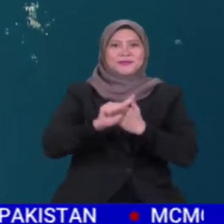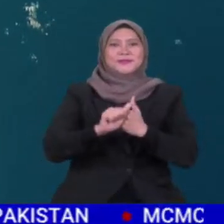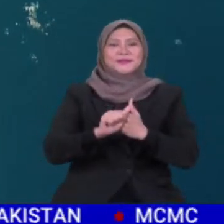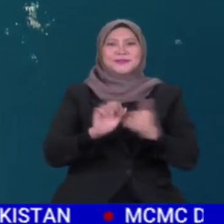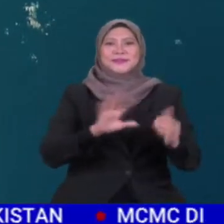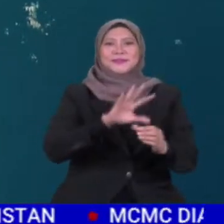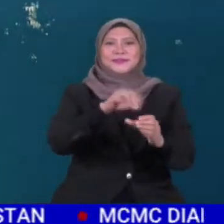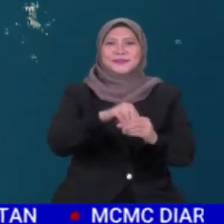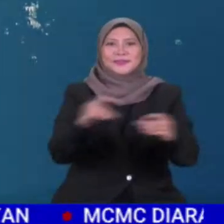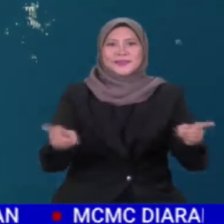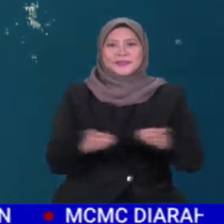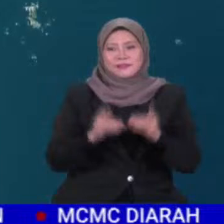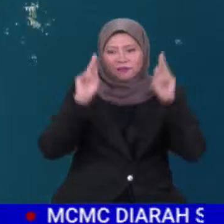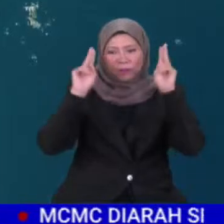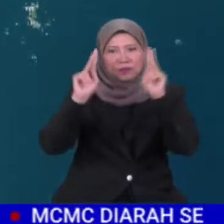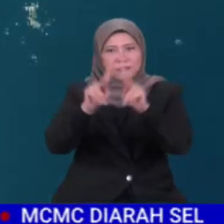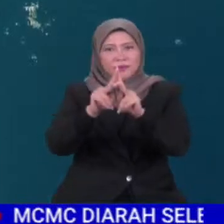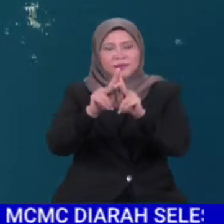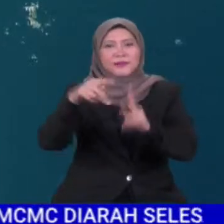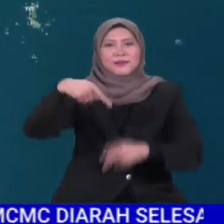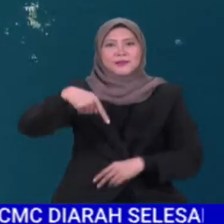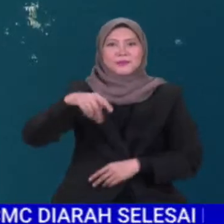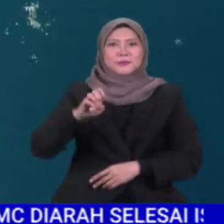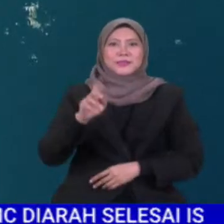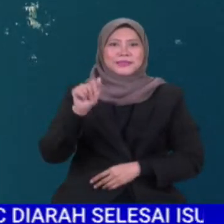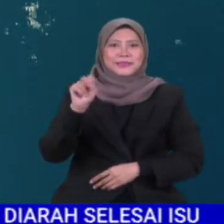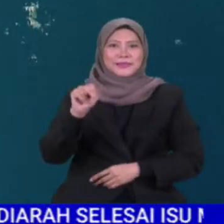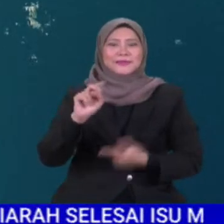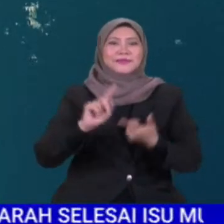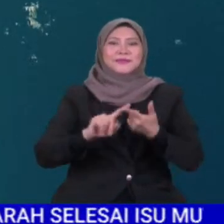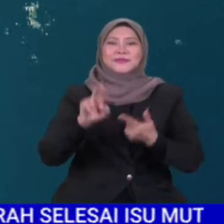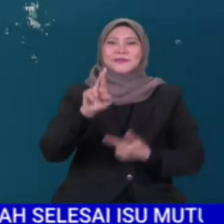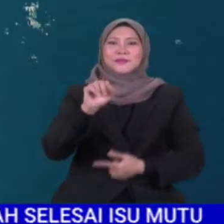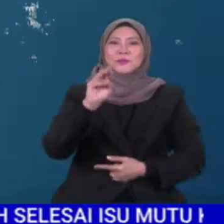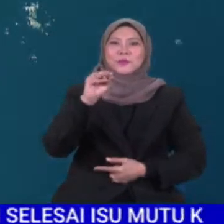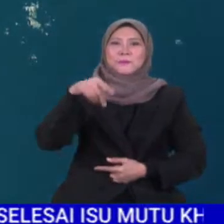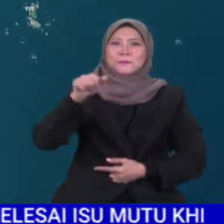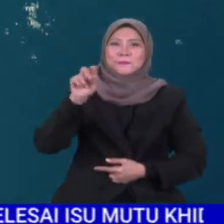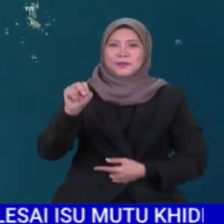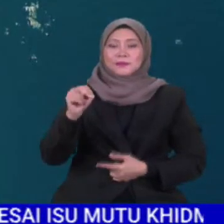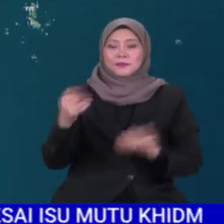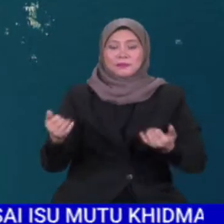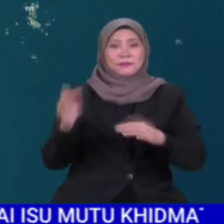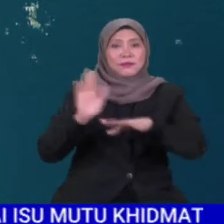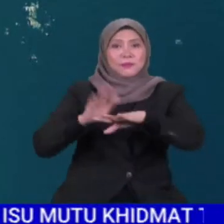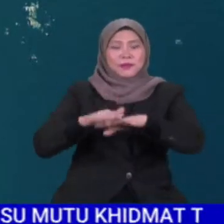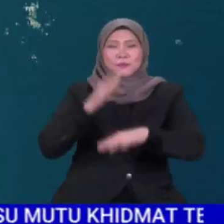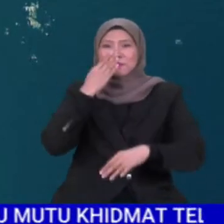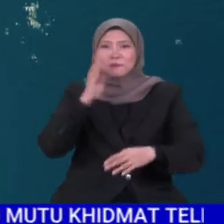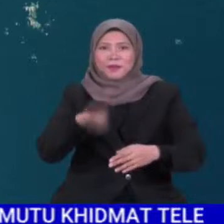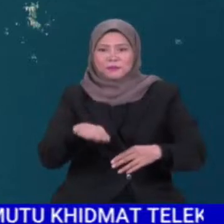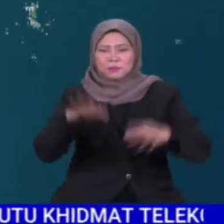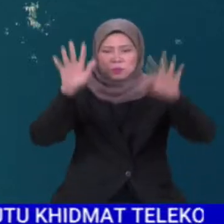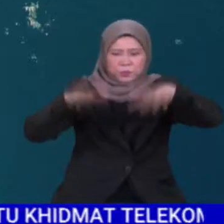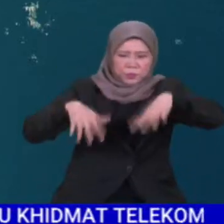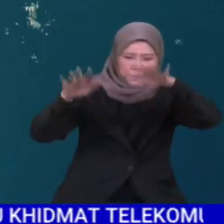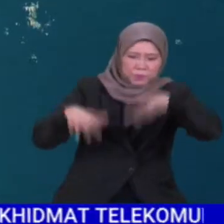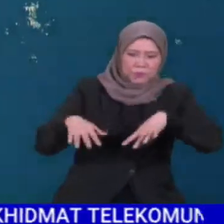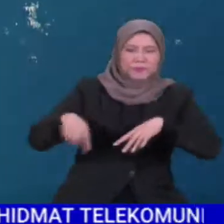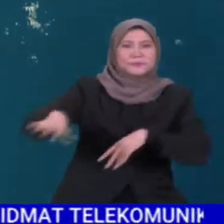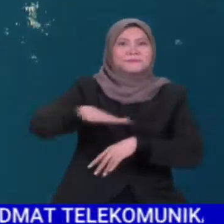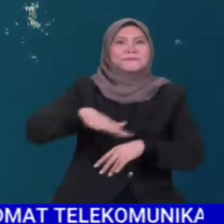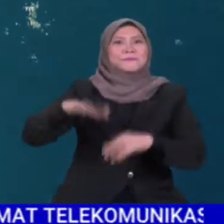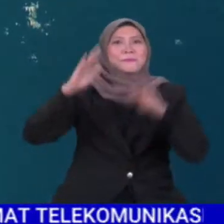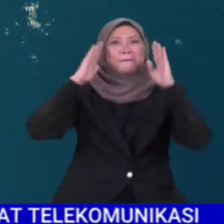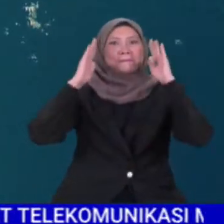meliputi daerah Kuantan, Pekan dan juga Rompin. Manakala amaran peringkat buruk dan juga waspada turut diberikan